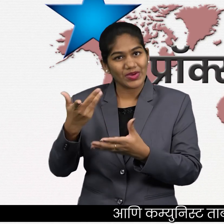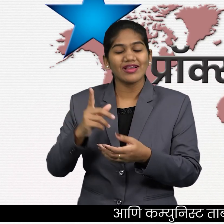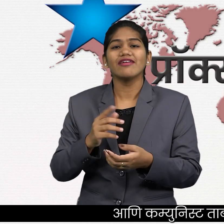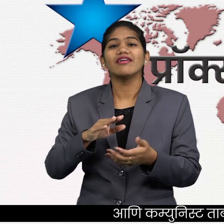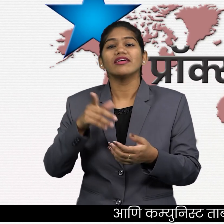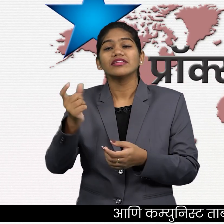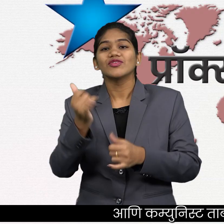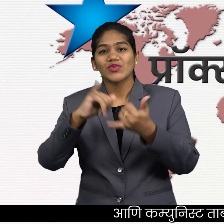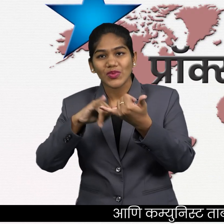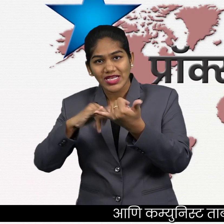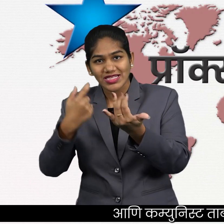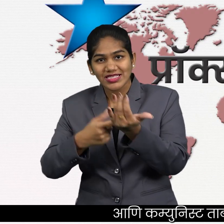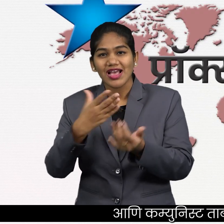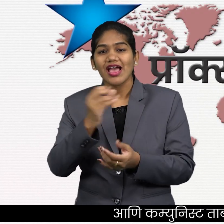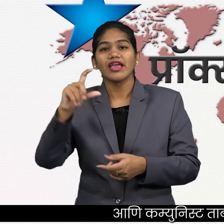क्युबा,